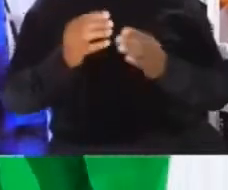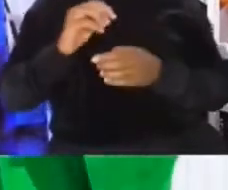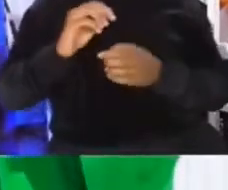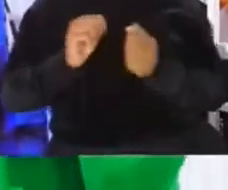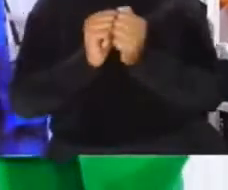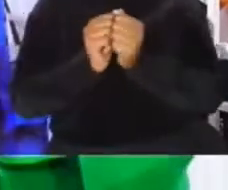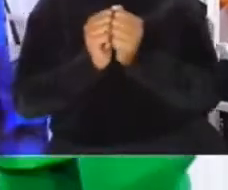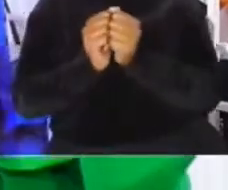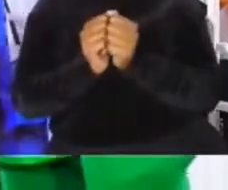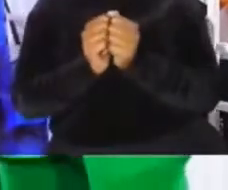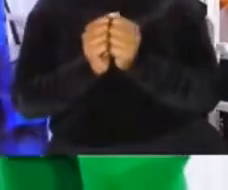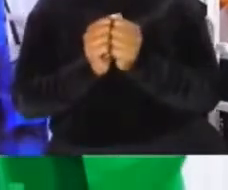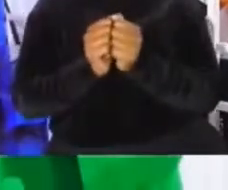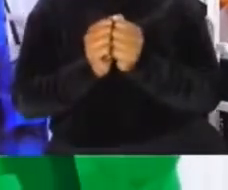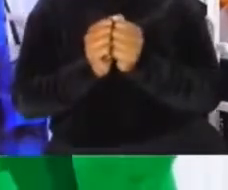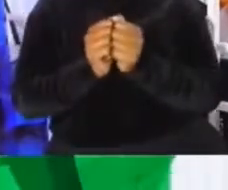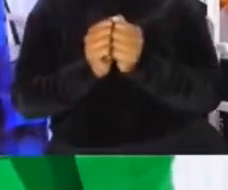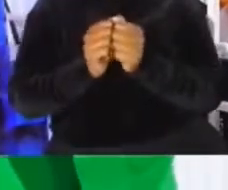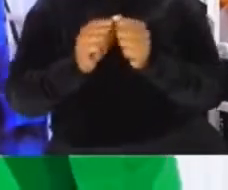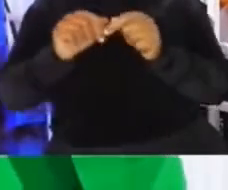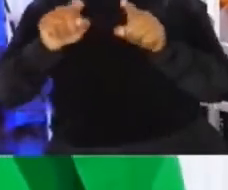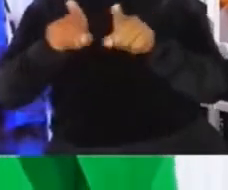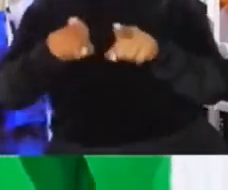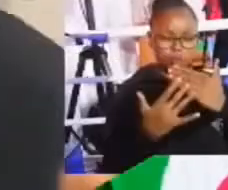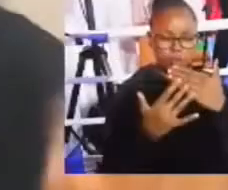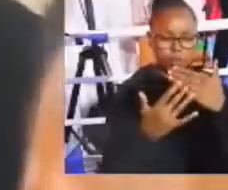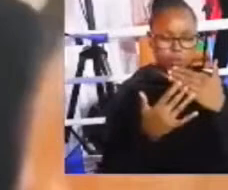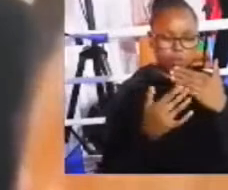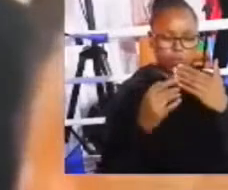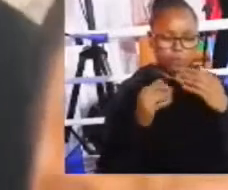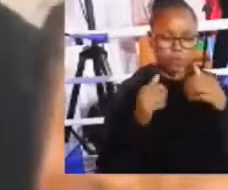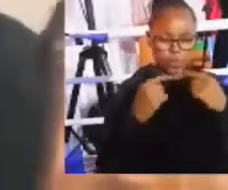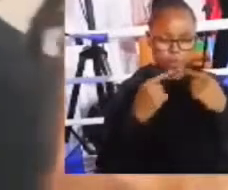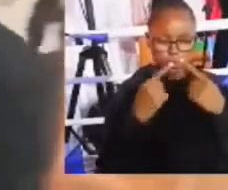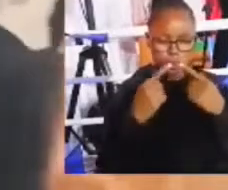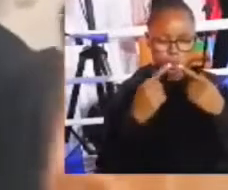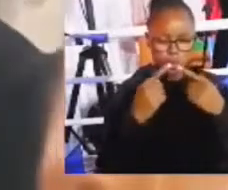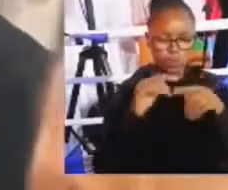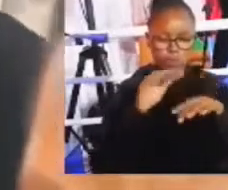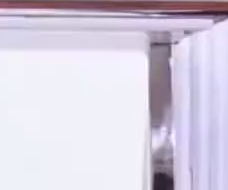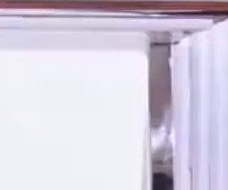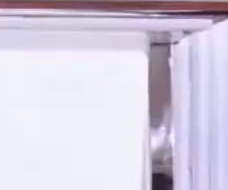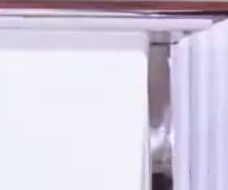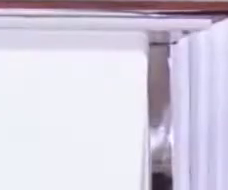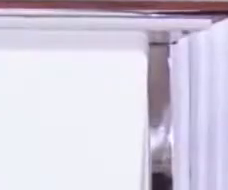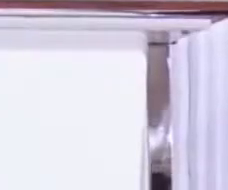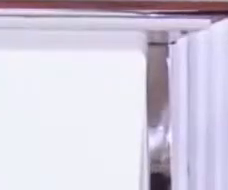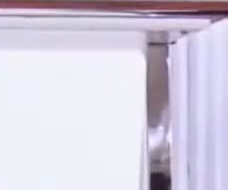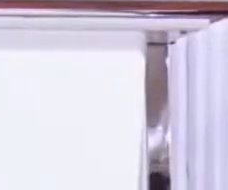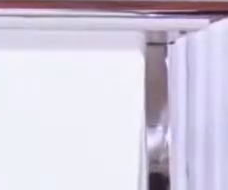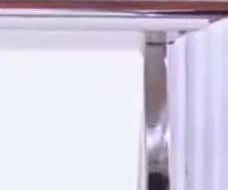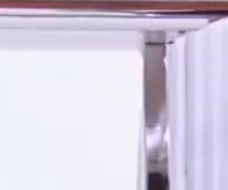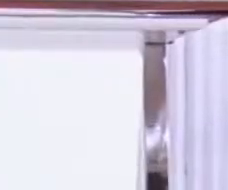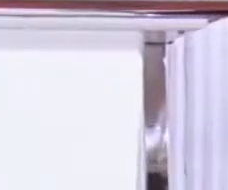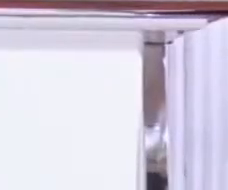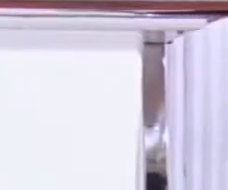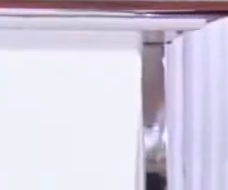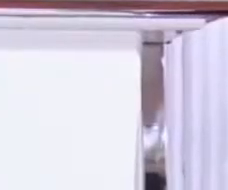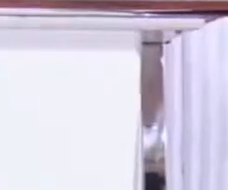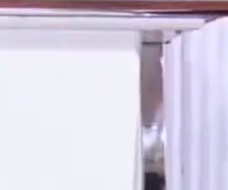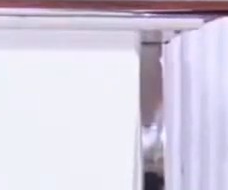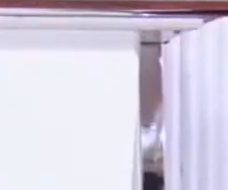Onare togo manete na okego gona inegeke. Uthatha ya Jehova mutura uroyo. Wewe ngahi,